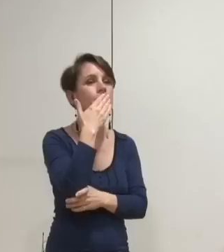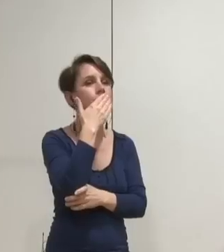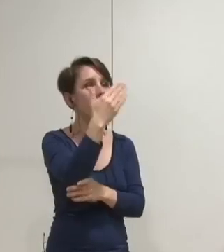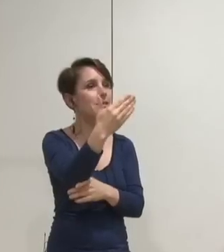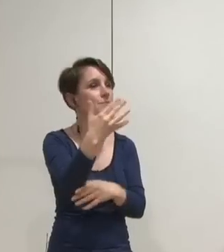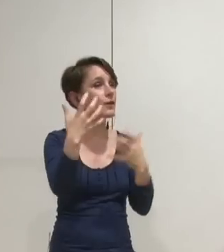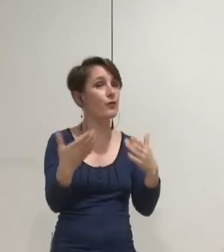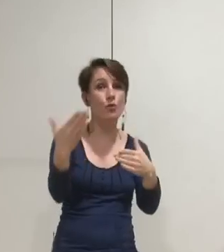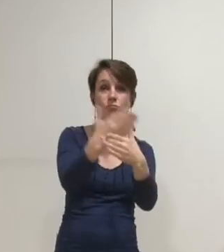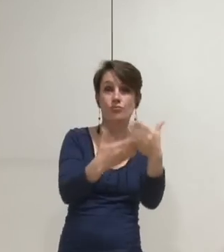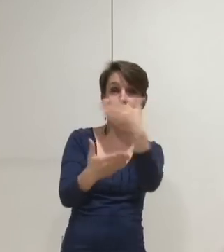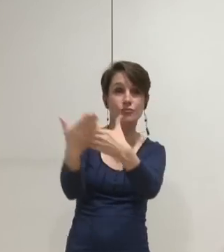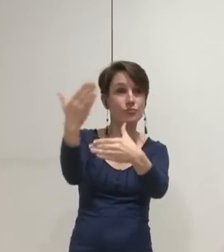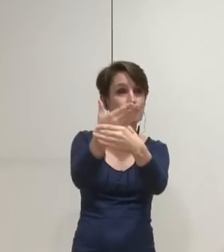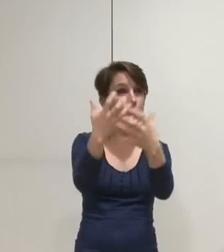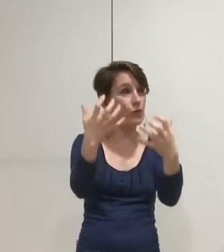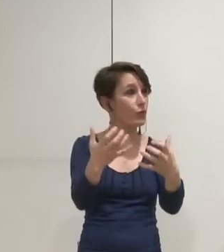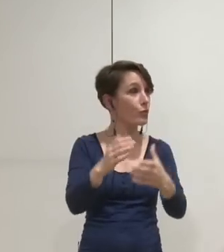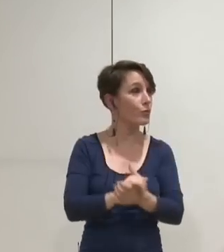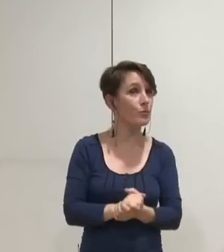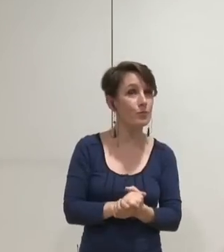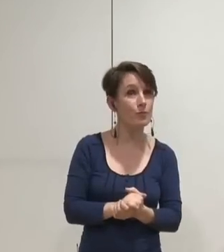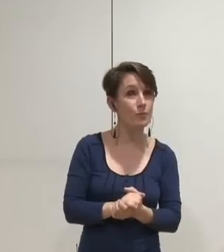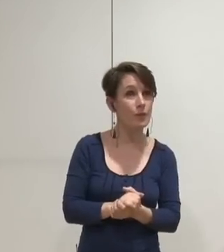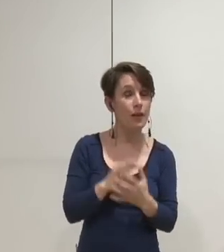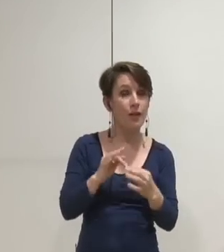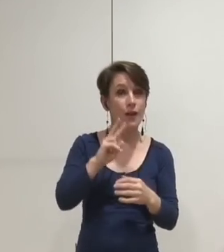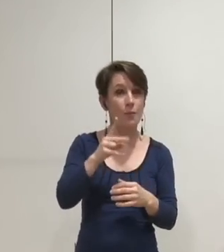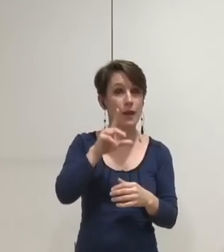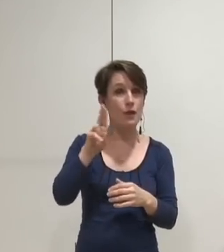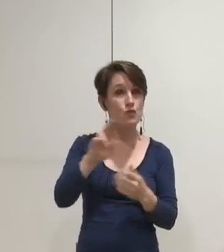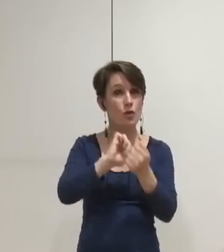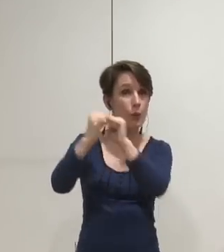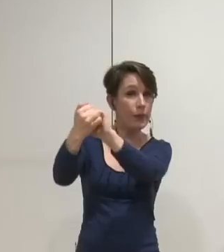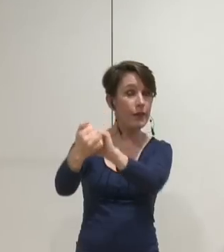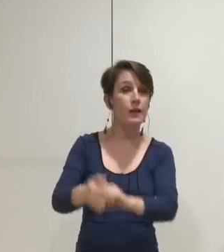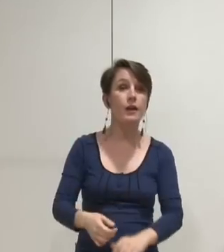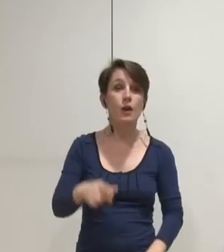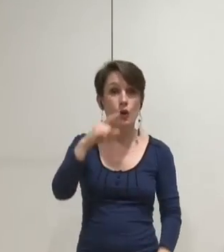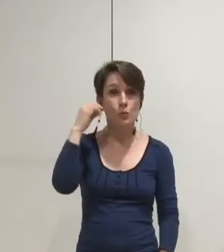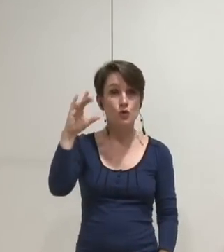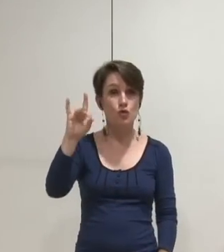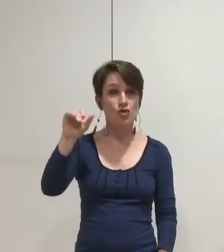a-t-il des prises de parole sur cette révision du plan local d'urbanisme monsieur chamussi